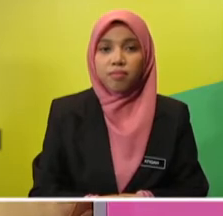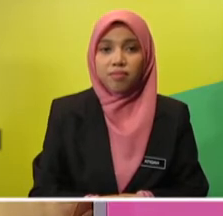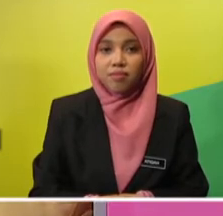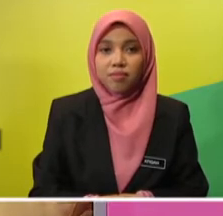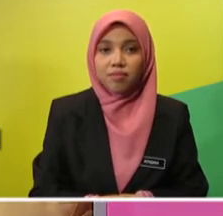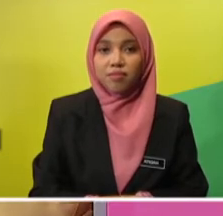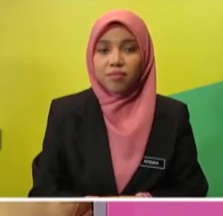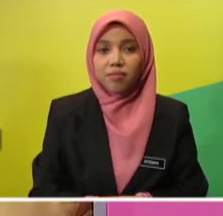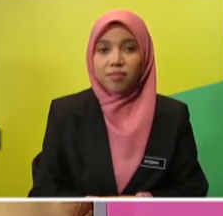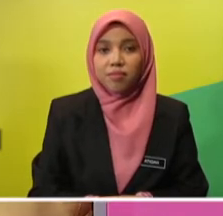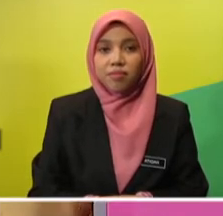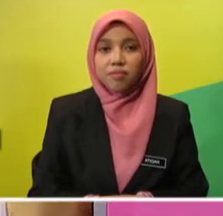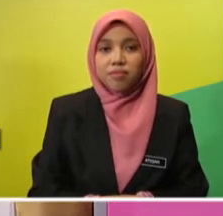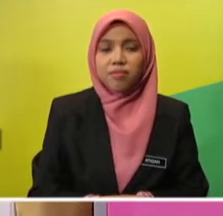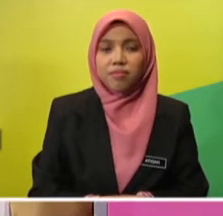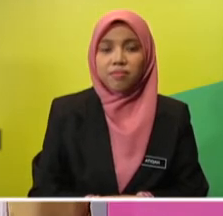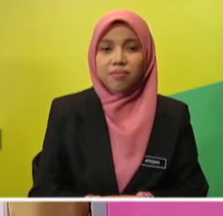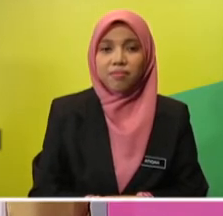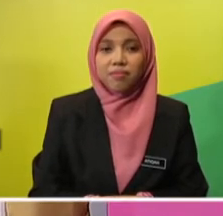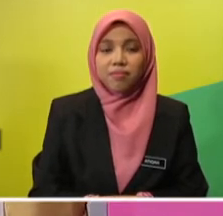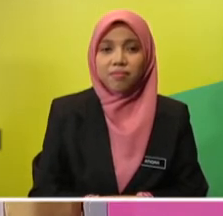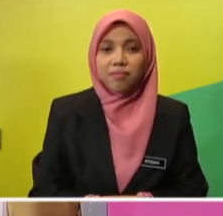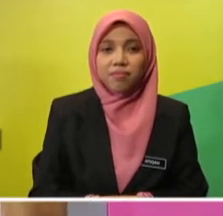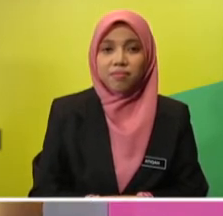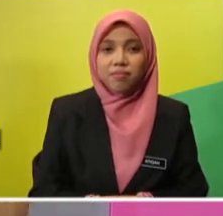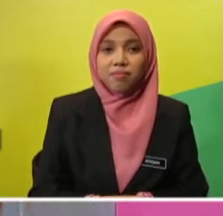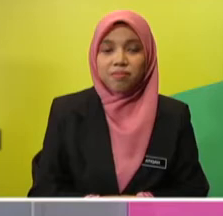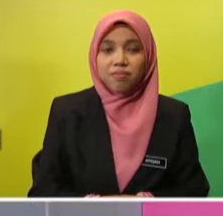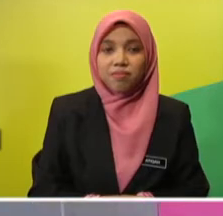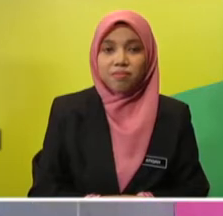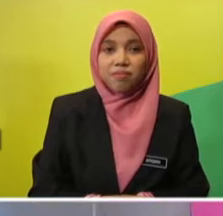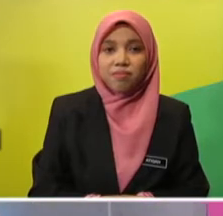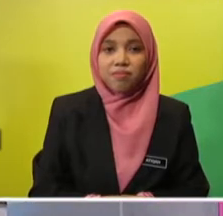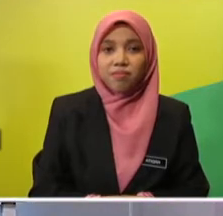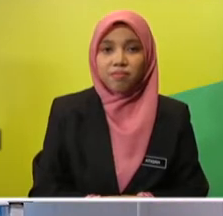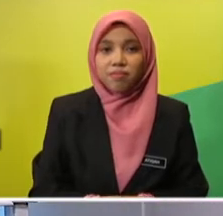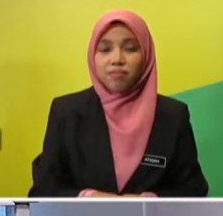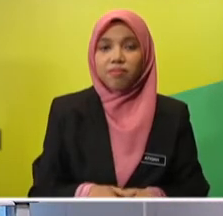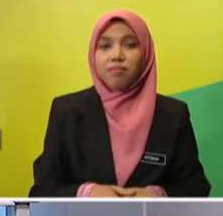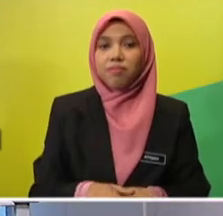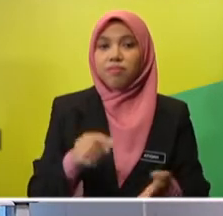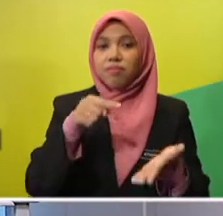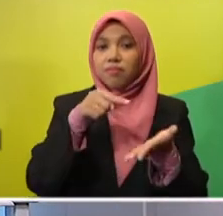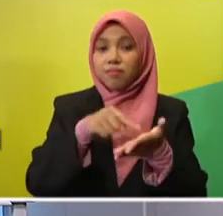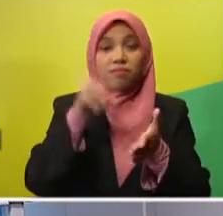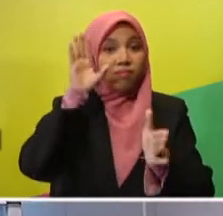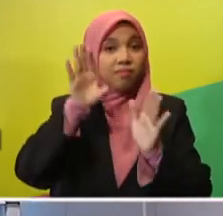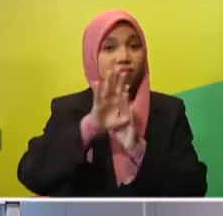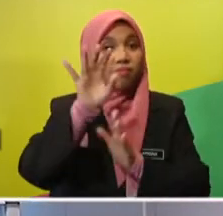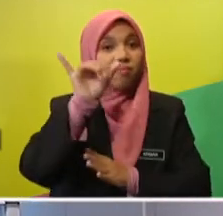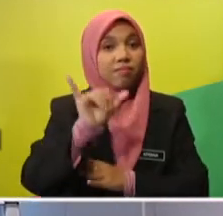cikgu. Sebab kena susun, kan? Okey. Ini gambar yang pertama.